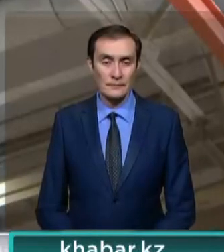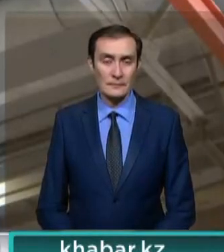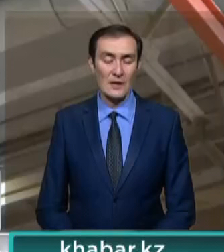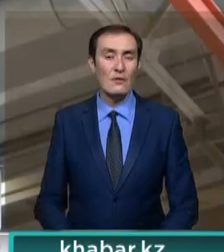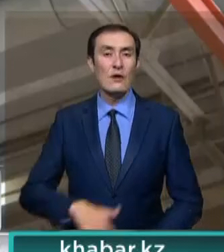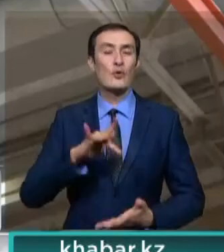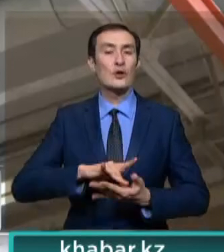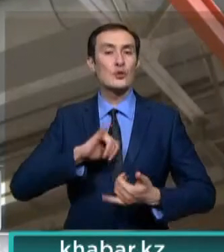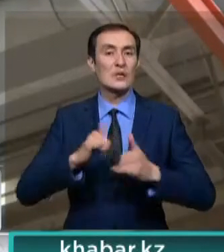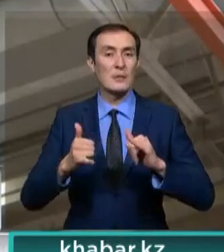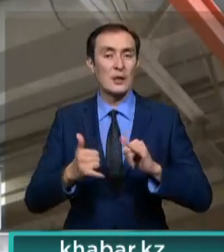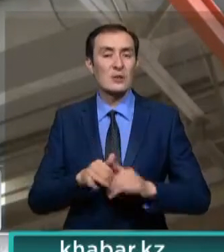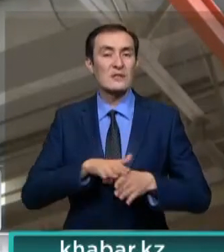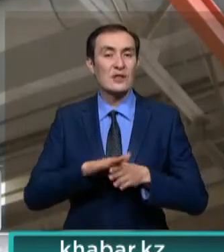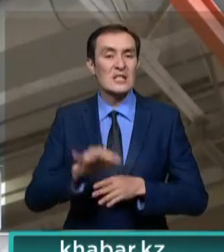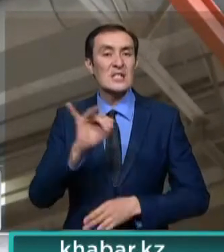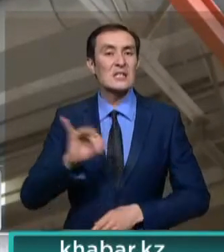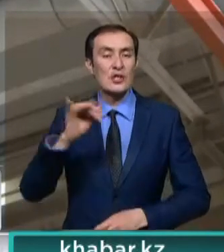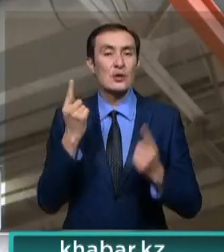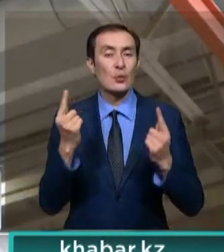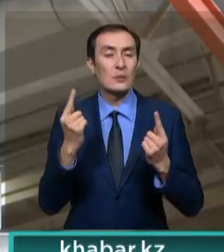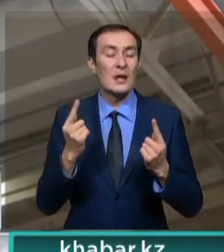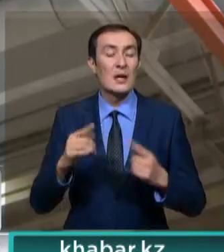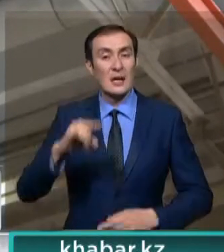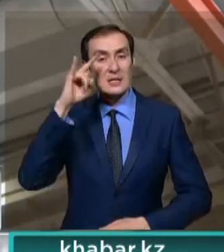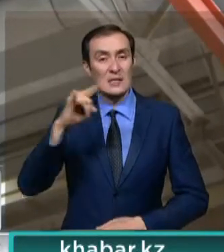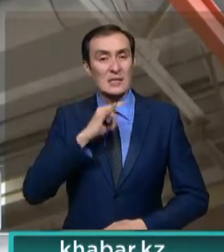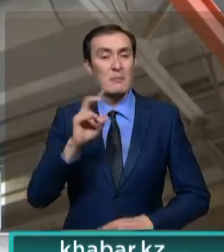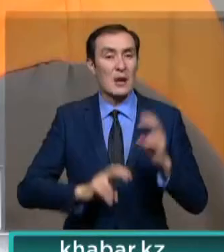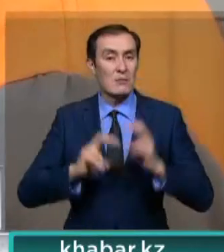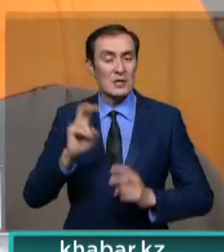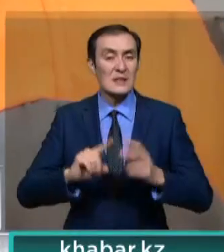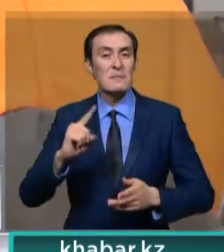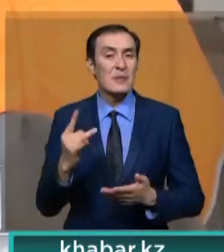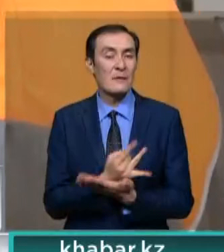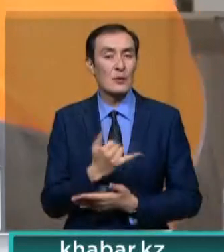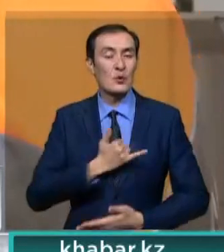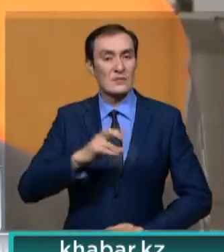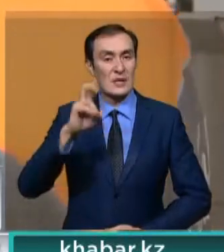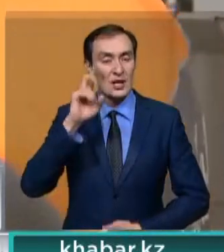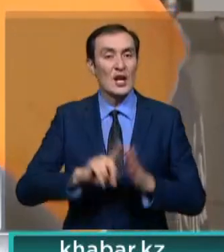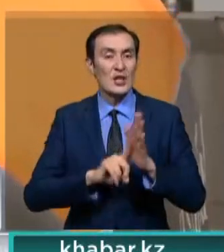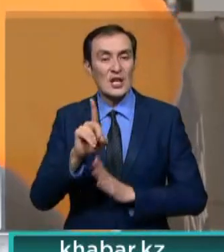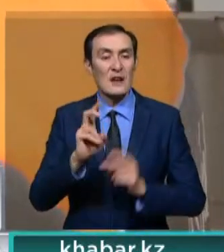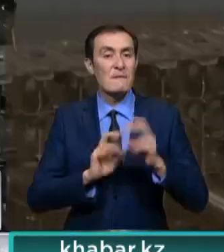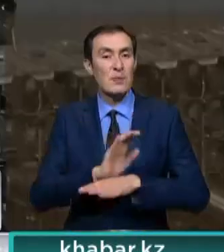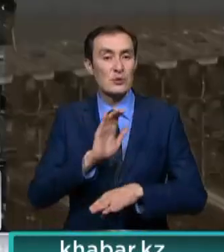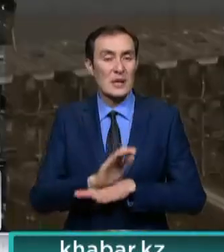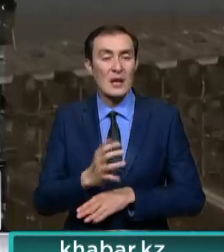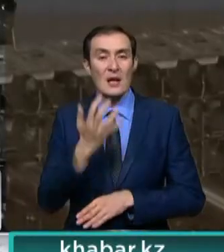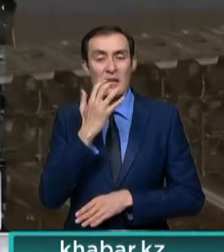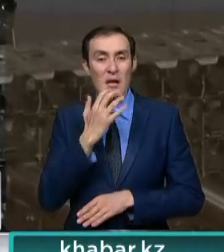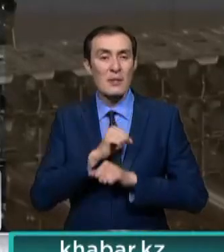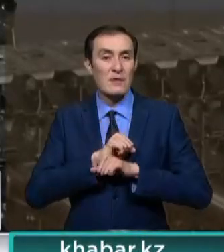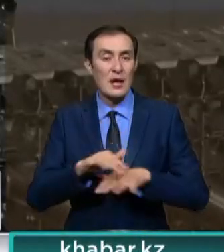В Усть-Каменогорске свершилось историческое событие для отечественной промышленности. Впервые в нашей стране начали производить